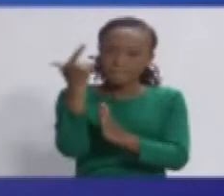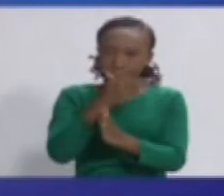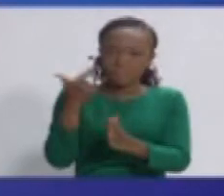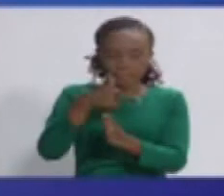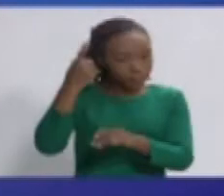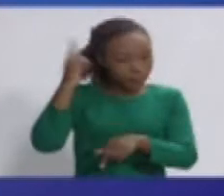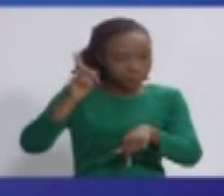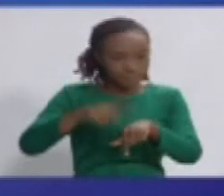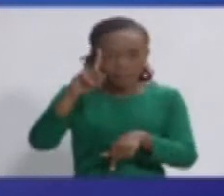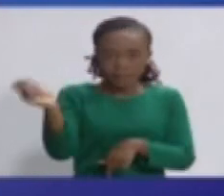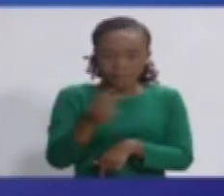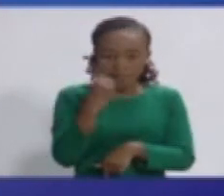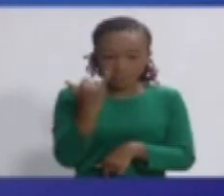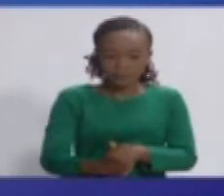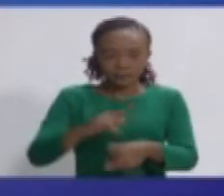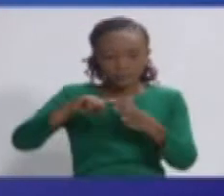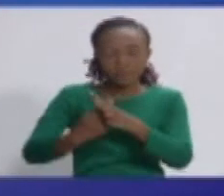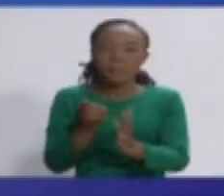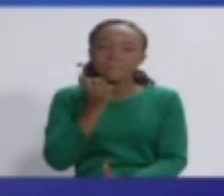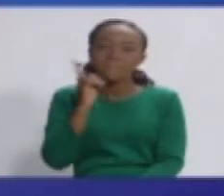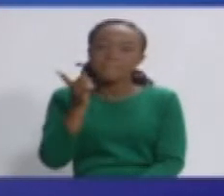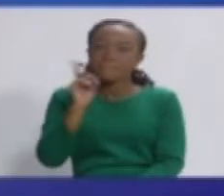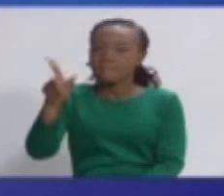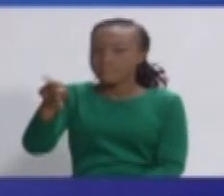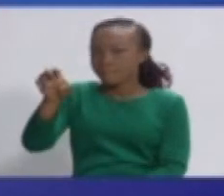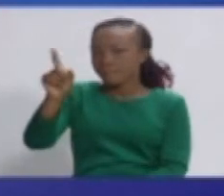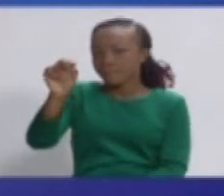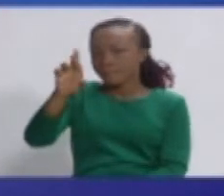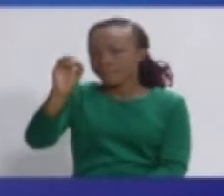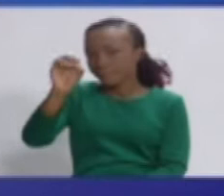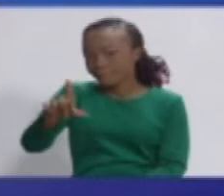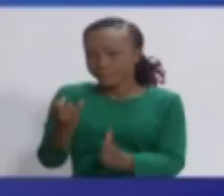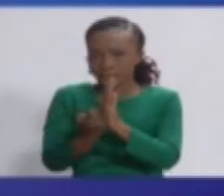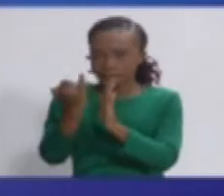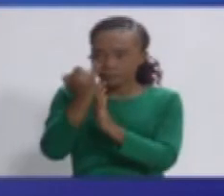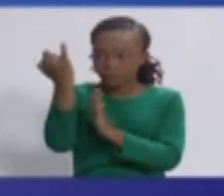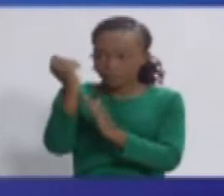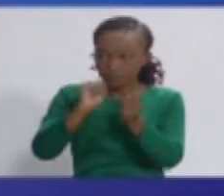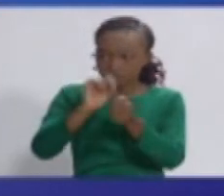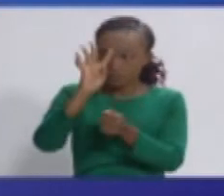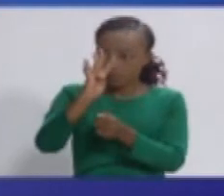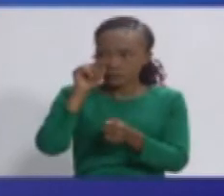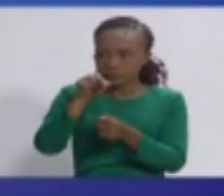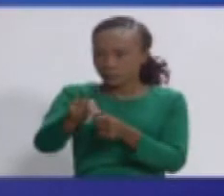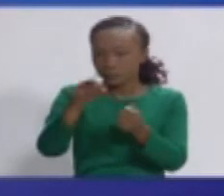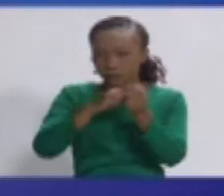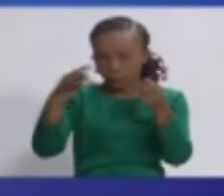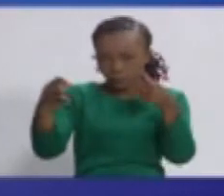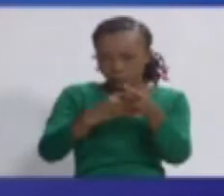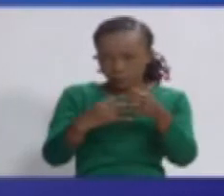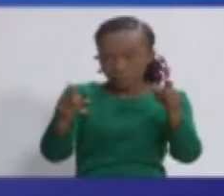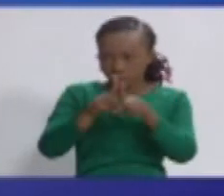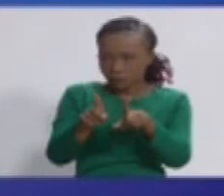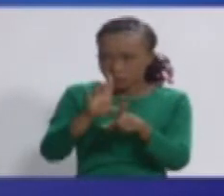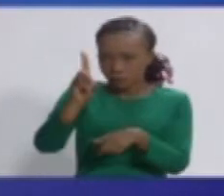kipindi cha mwezi mmoja sasa. Kuanzia kesho, bei za petroli itapanda kwa shilingi 14 na senti 18, na hata vile